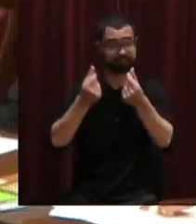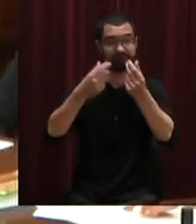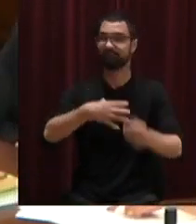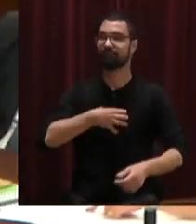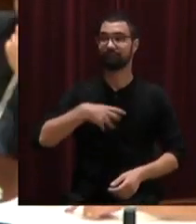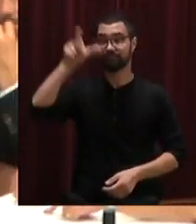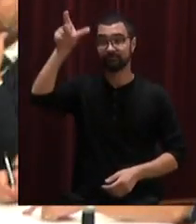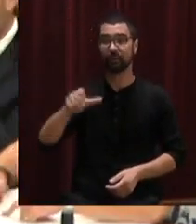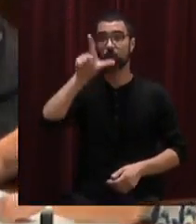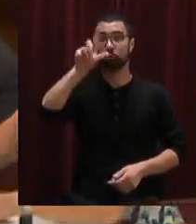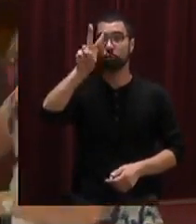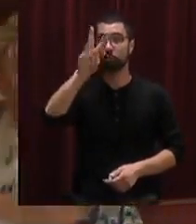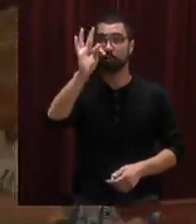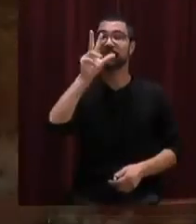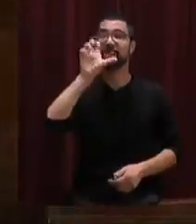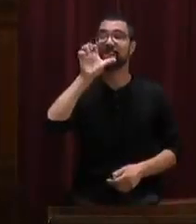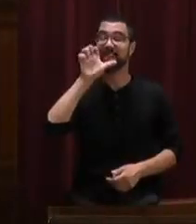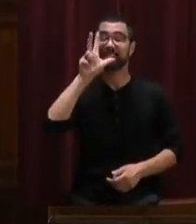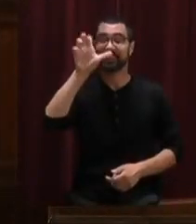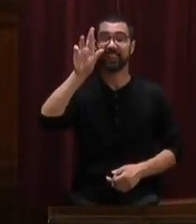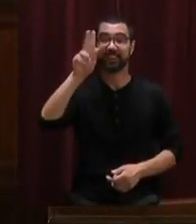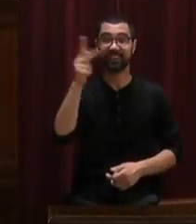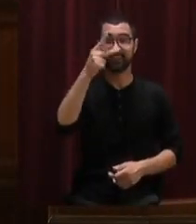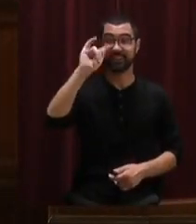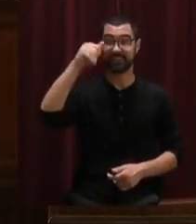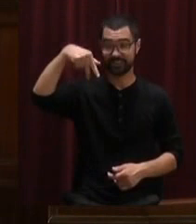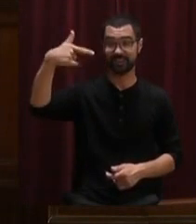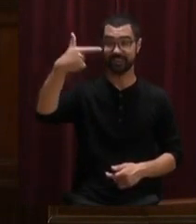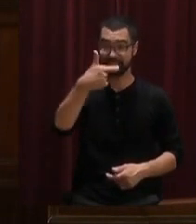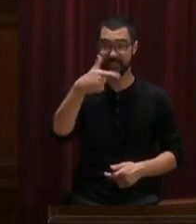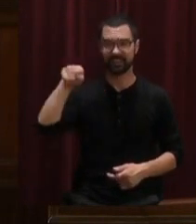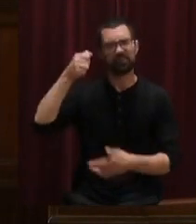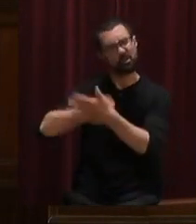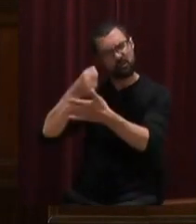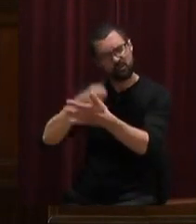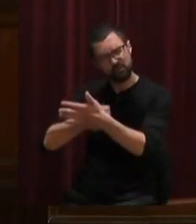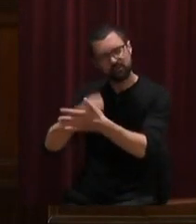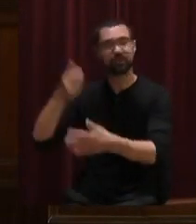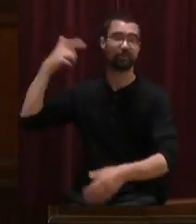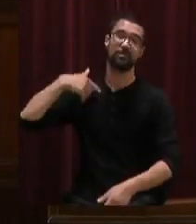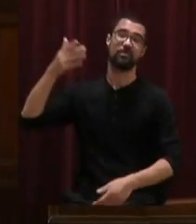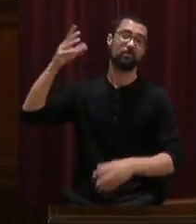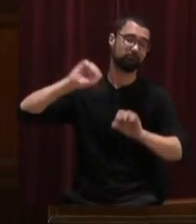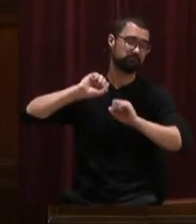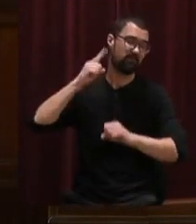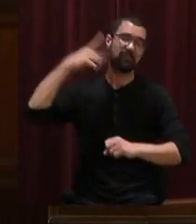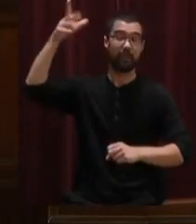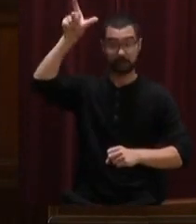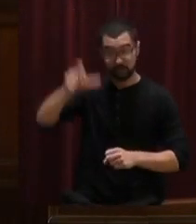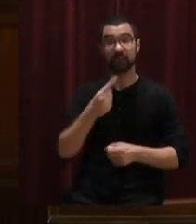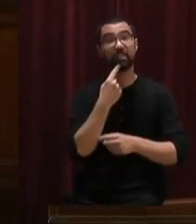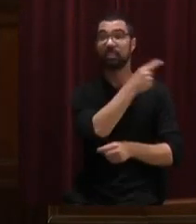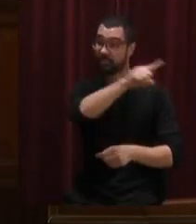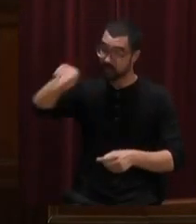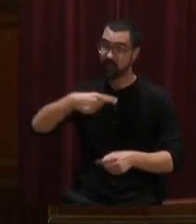Luther King, que va lluitar per la igualtat en totes les seves dimensions. I va vèncer en moltes, mobilitzant el compromís,